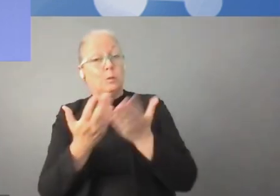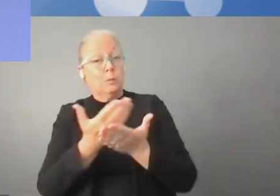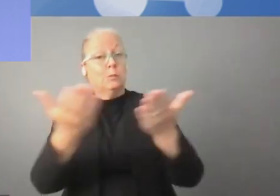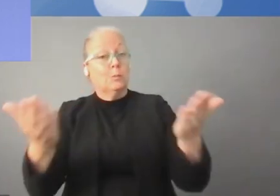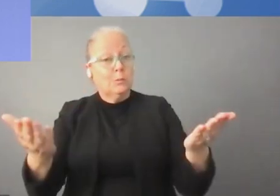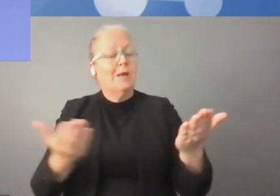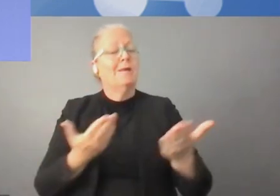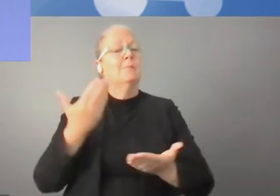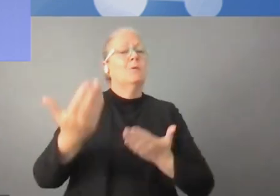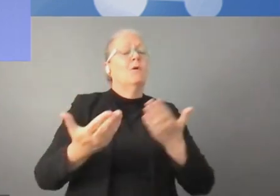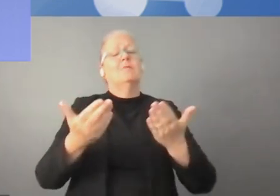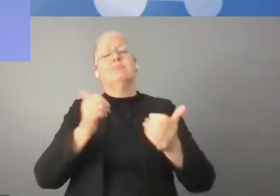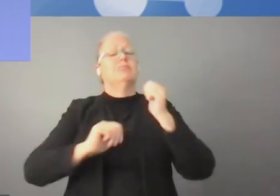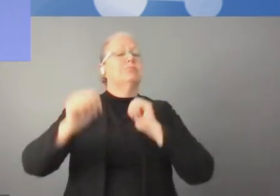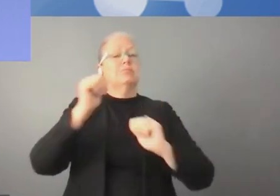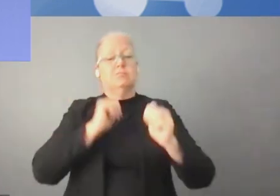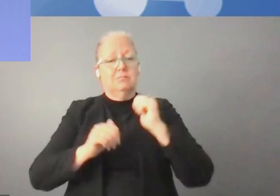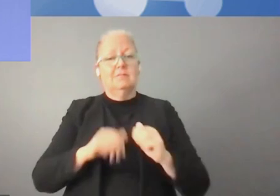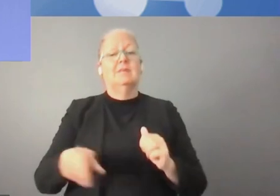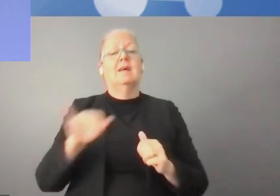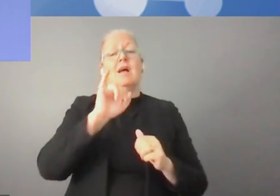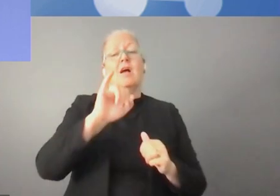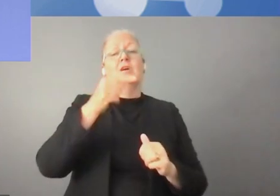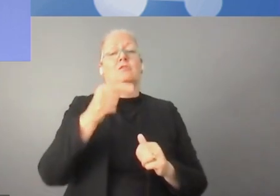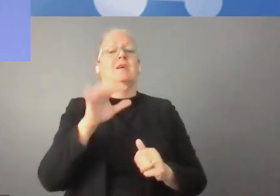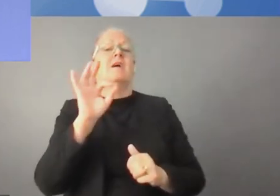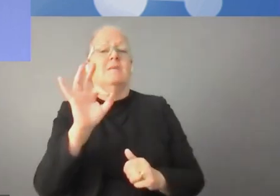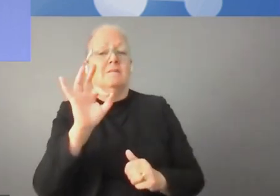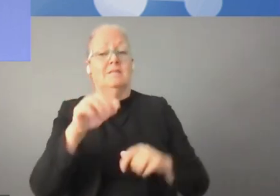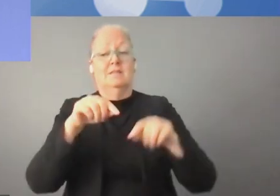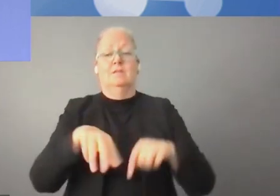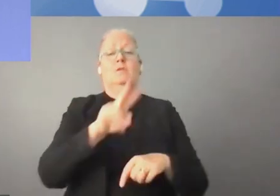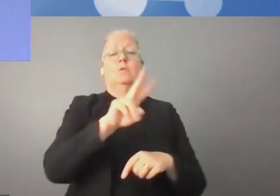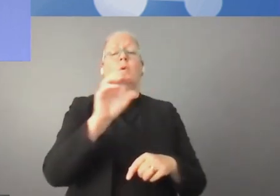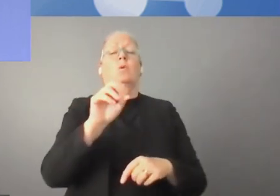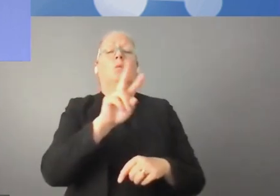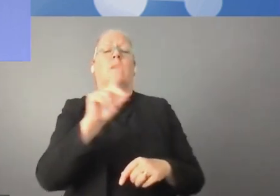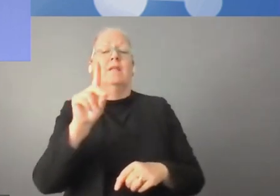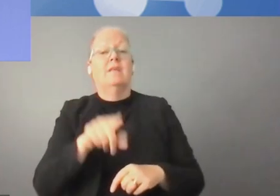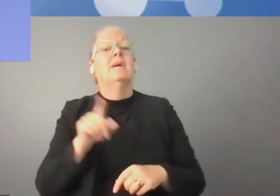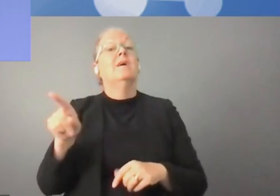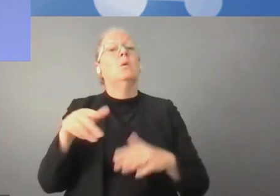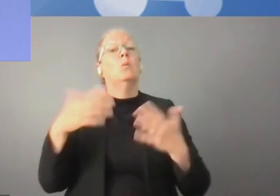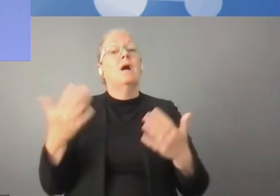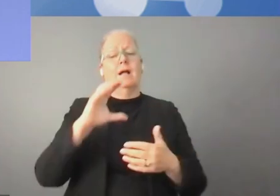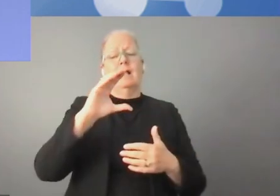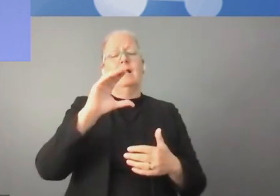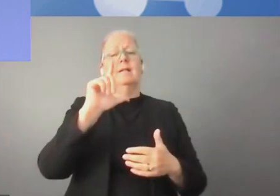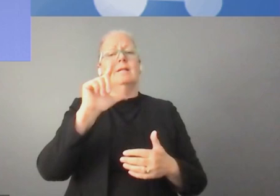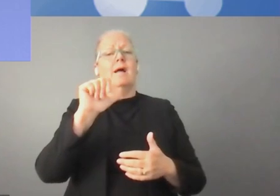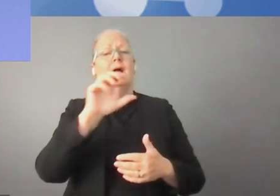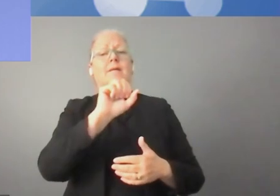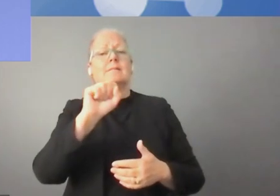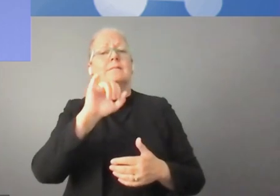specjalnego. Za moment fantastyczny artysta wystąpi przed Państwem podczas tej ceremonii otwarcia IGF